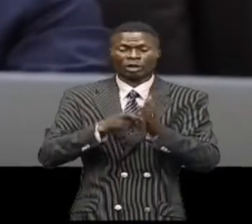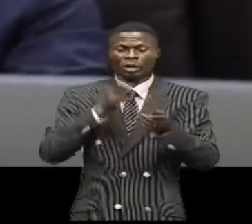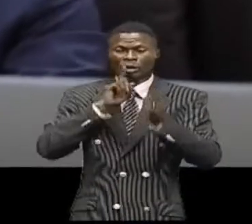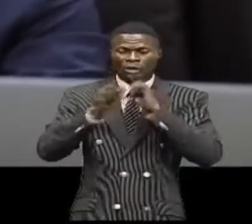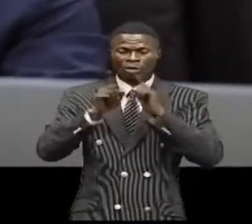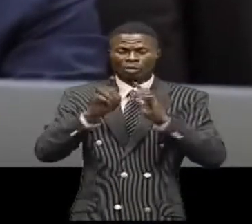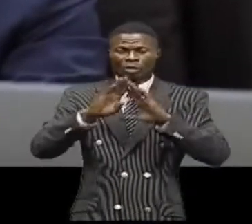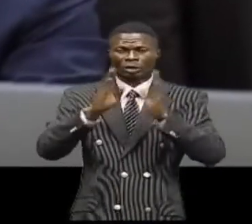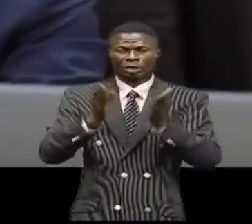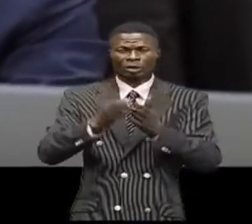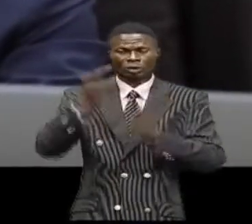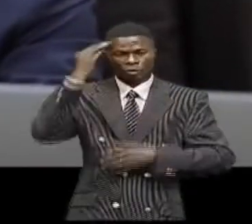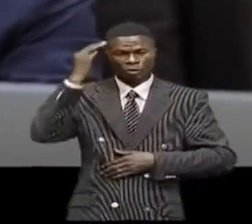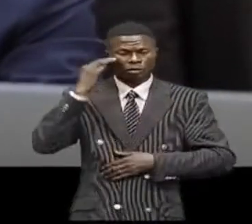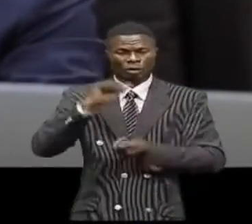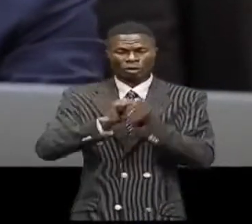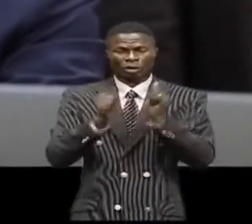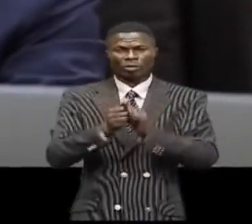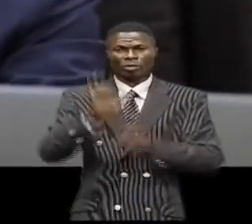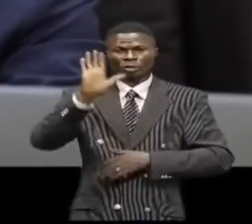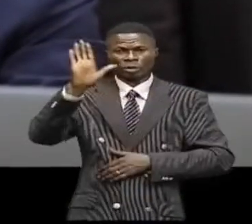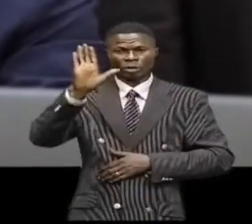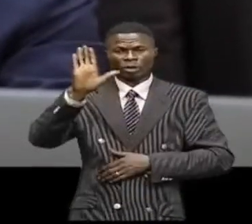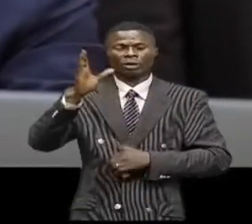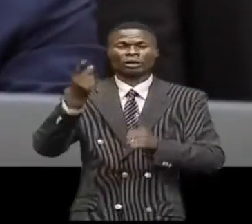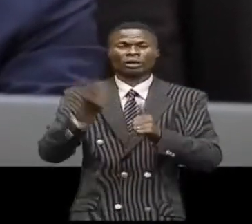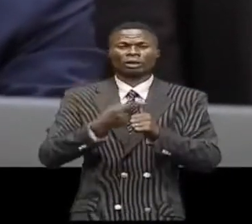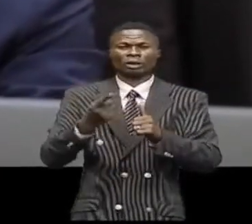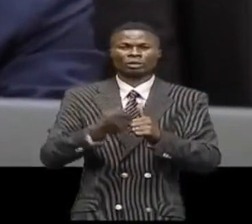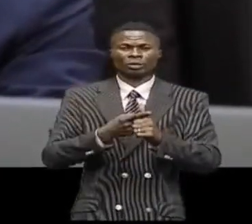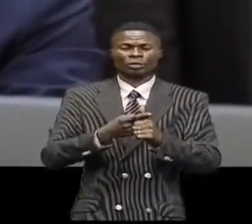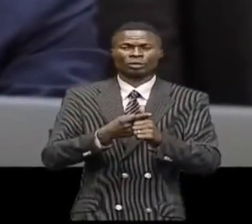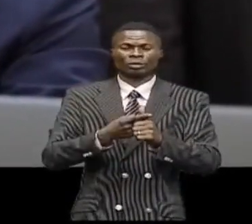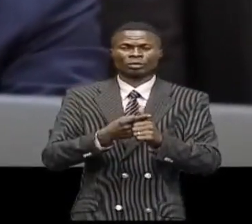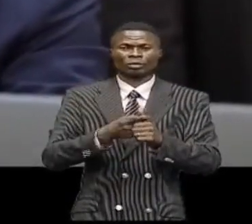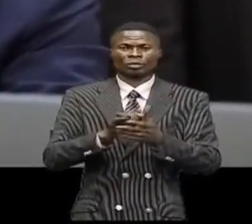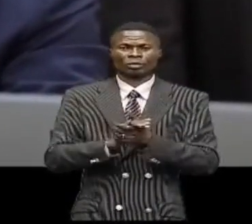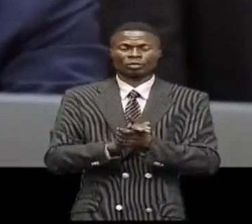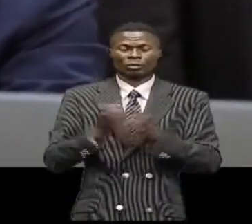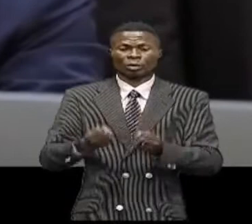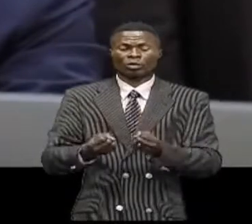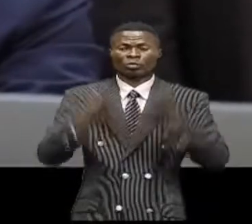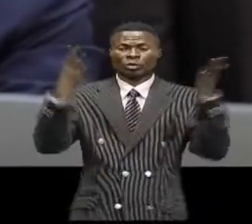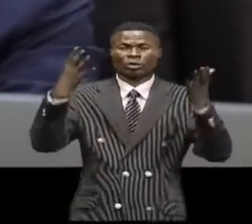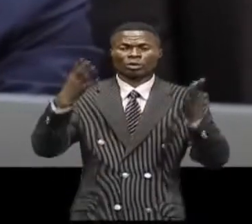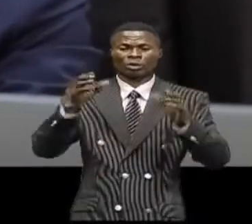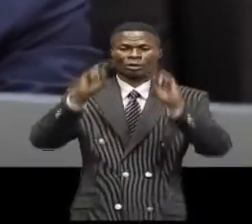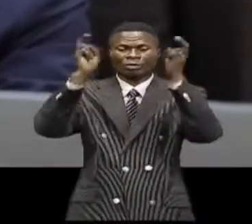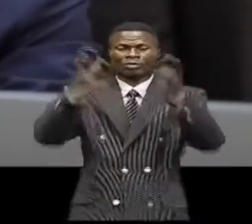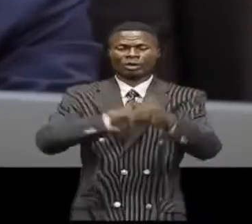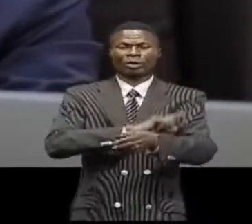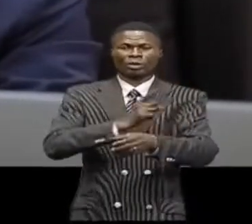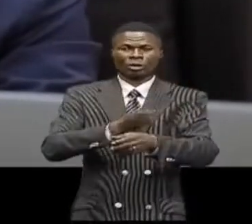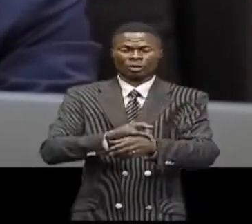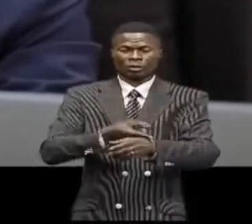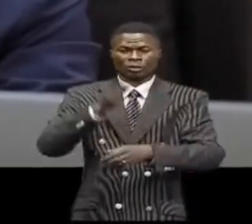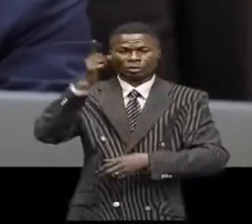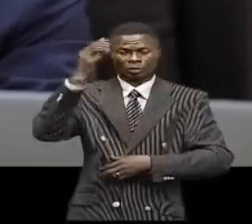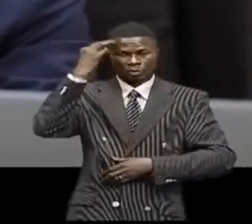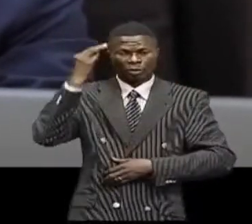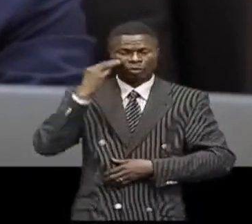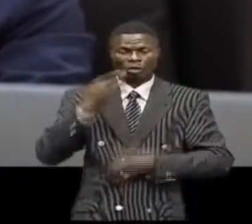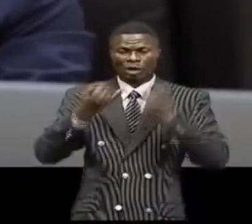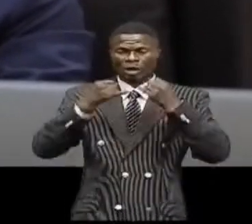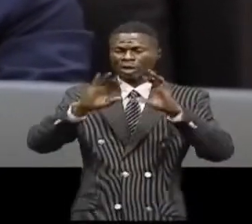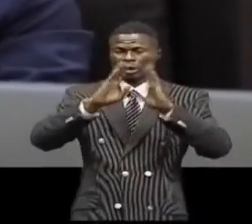du Conseil sur 5 points, à savoir 1. De l'explosion à Goma. Le Premier ministre a informé